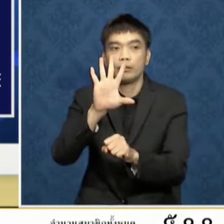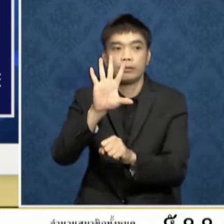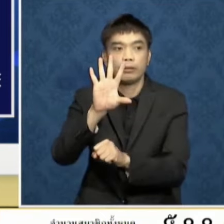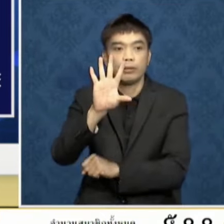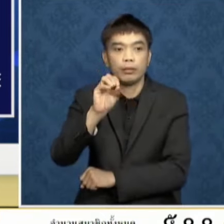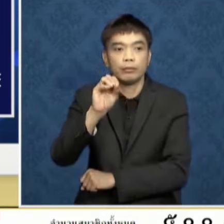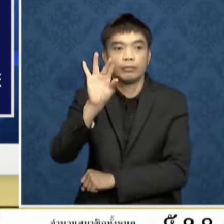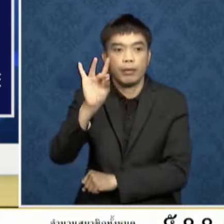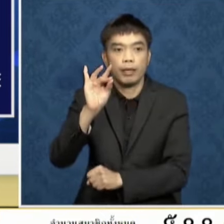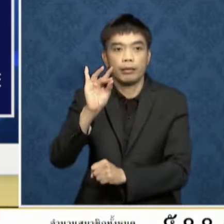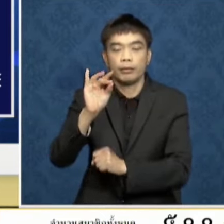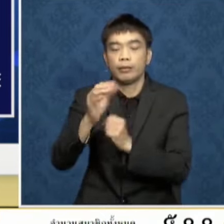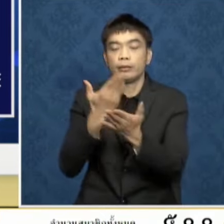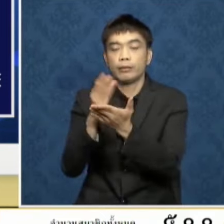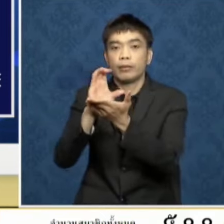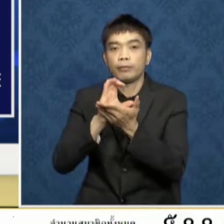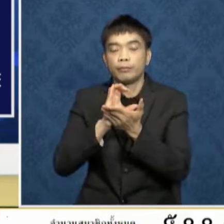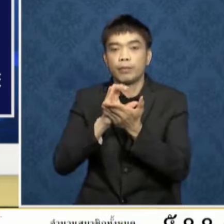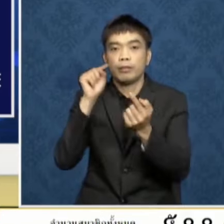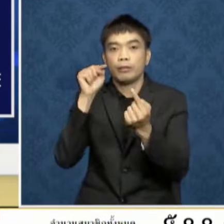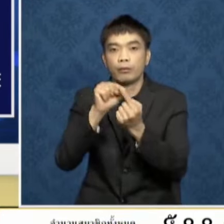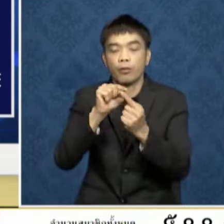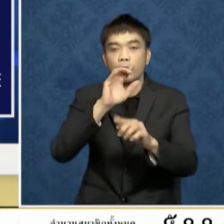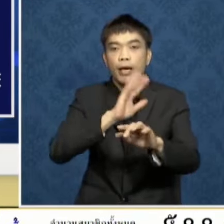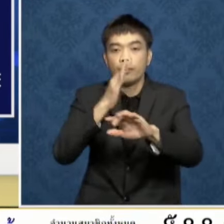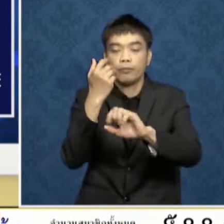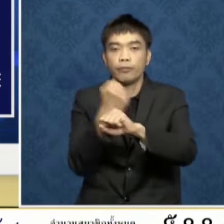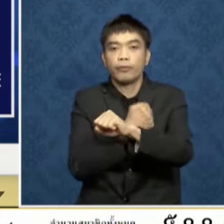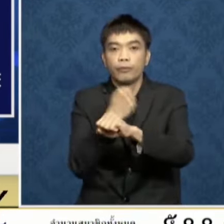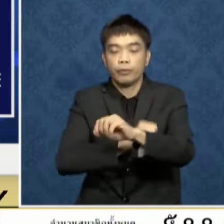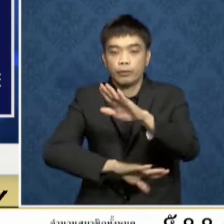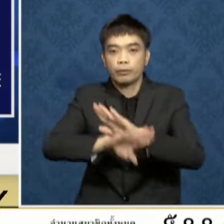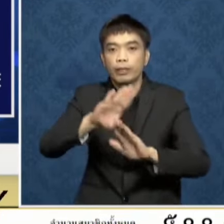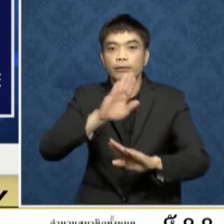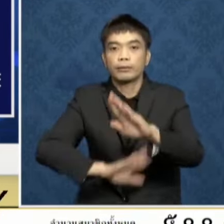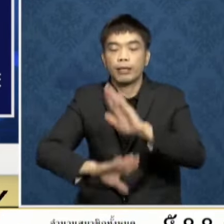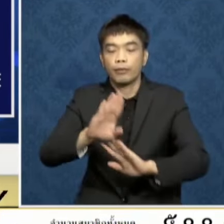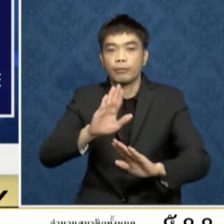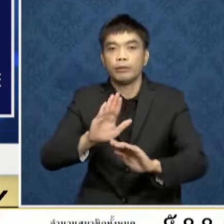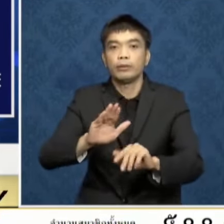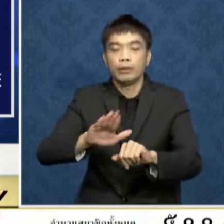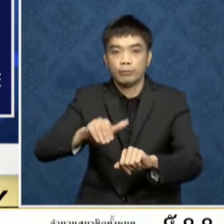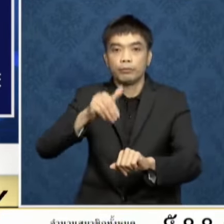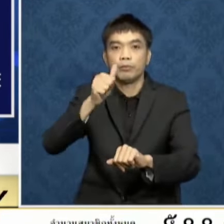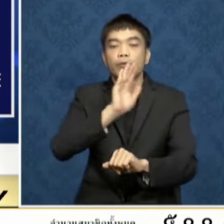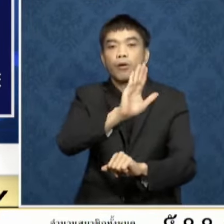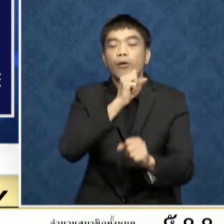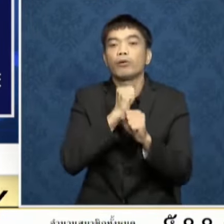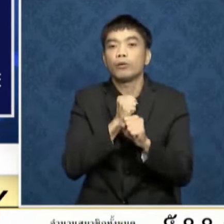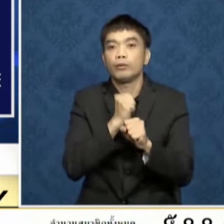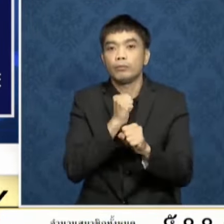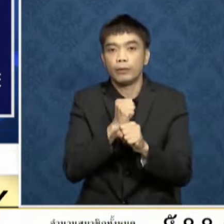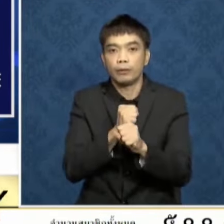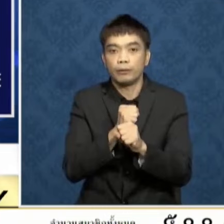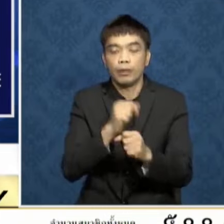ละเอียดโครงการที่เกี่ยวข้องกับการพัฒนาทักษะฝีมือแรงงานเพื่อที่จะป้อนให้กับนโยบายซอพและ